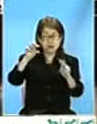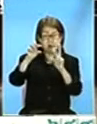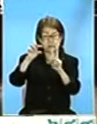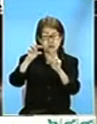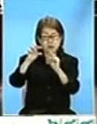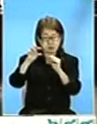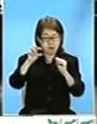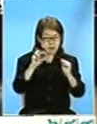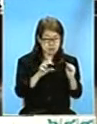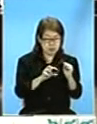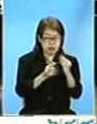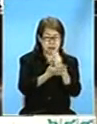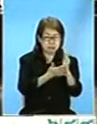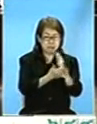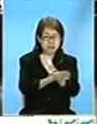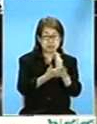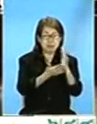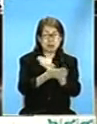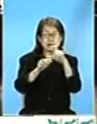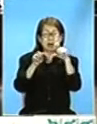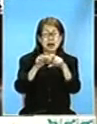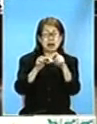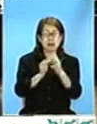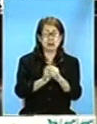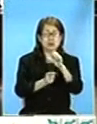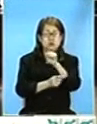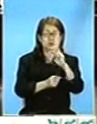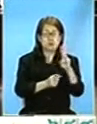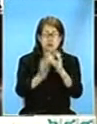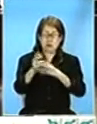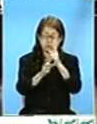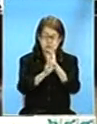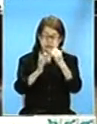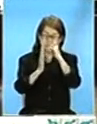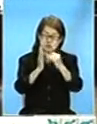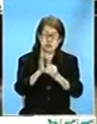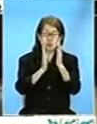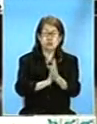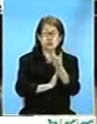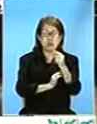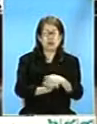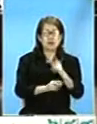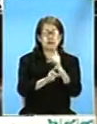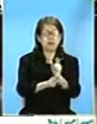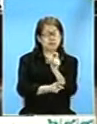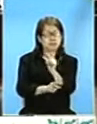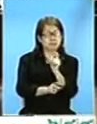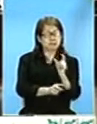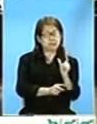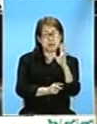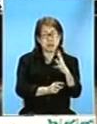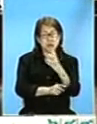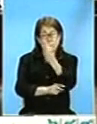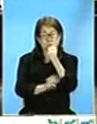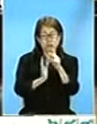ณเกณฑ์จำนวนราษฎรนะครับต่อสมาชิกที่พึงจะมีเนี่ยก็เท่านั้นเองนะครับไม่ได้ไปมีอะไรขัด